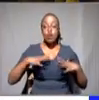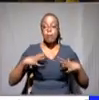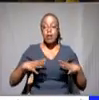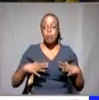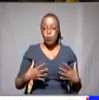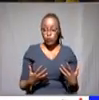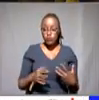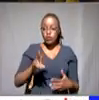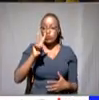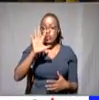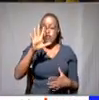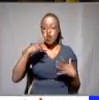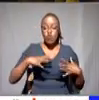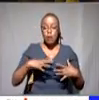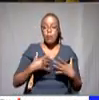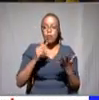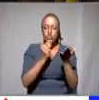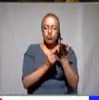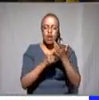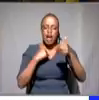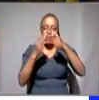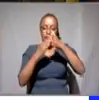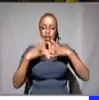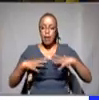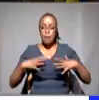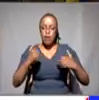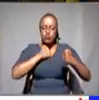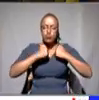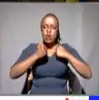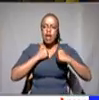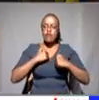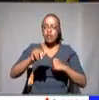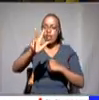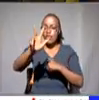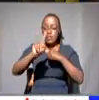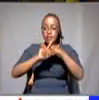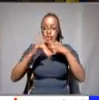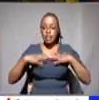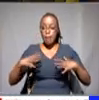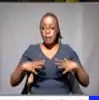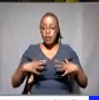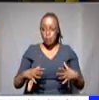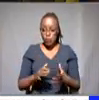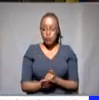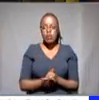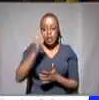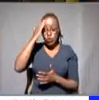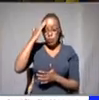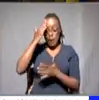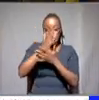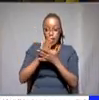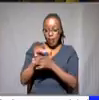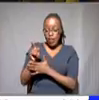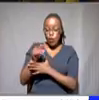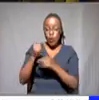mirogo iri na tano. Fururi wa Uganda mena adu keda. Fururi wa Rwanda mena adu mirogo itato na tada. Tulidikana amuwa ya mare fururi